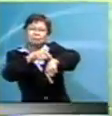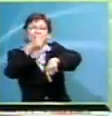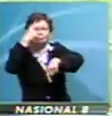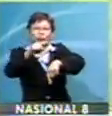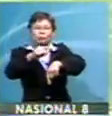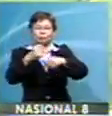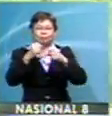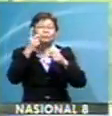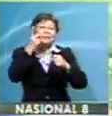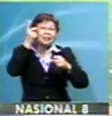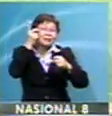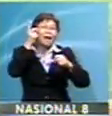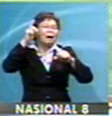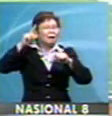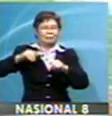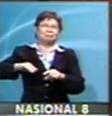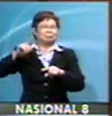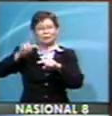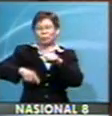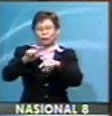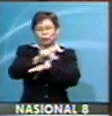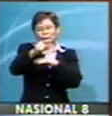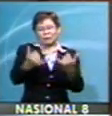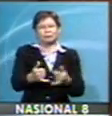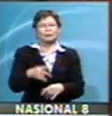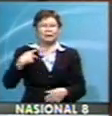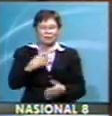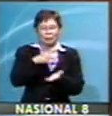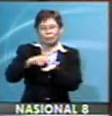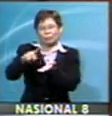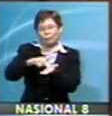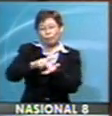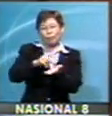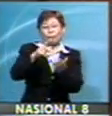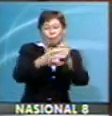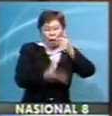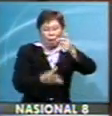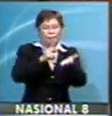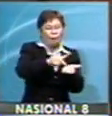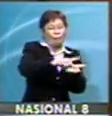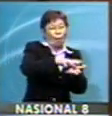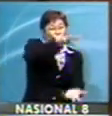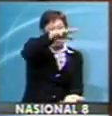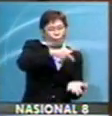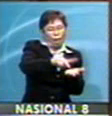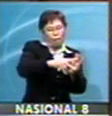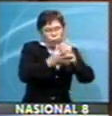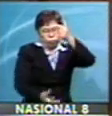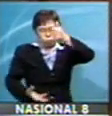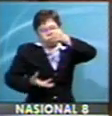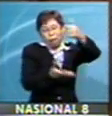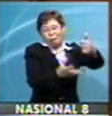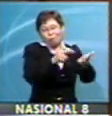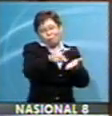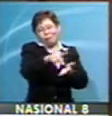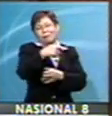untuk matang sebelum boleh digunakan semula setelah kita belanjakan peruntukan yang besar kita kena pastikan bahawa